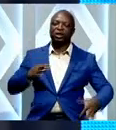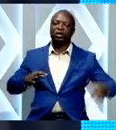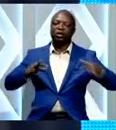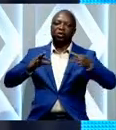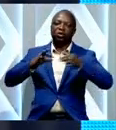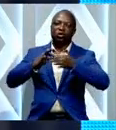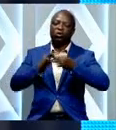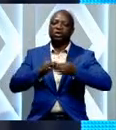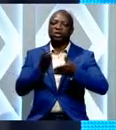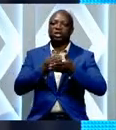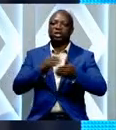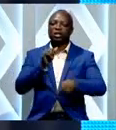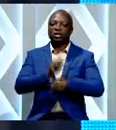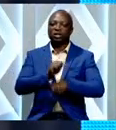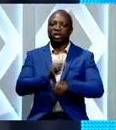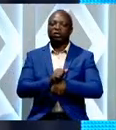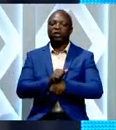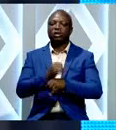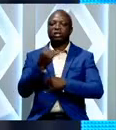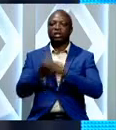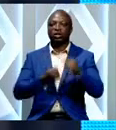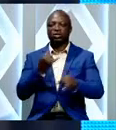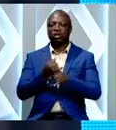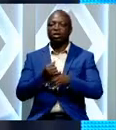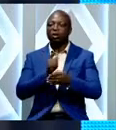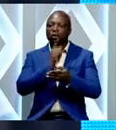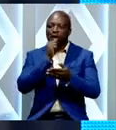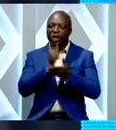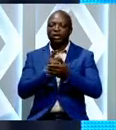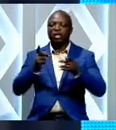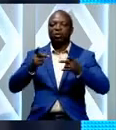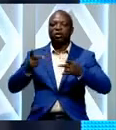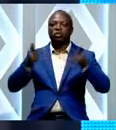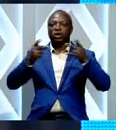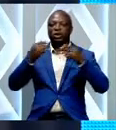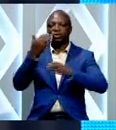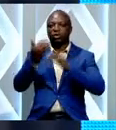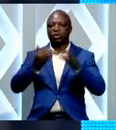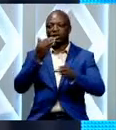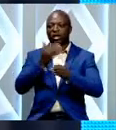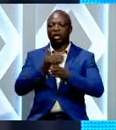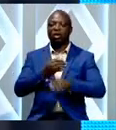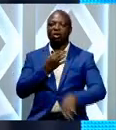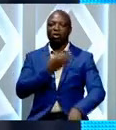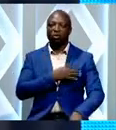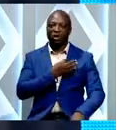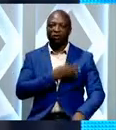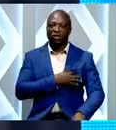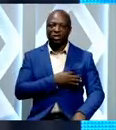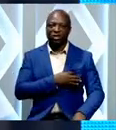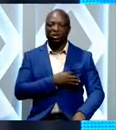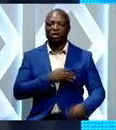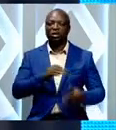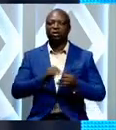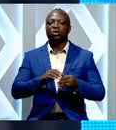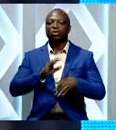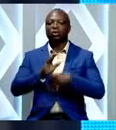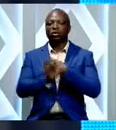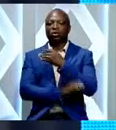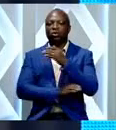alliances internationales pour garantir la prospérité du continent au bénéfice de nos